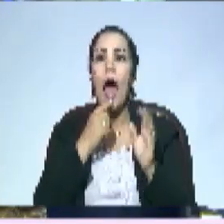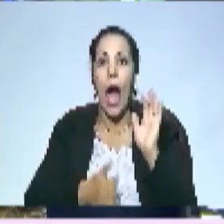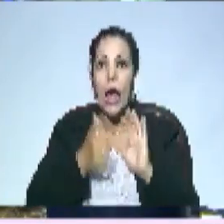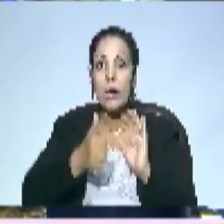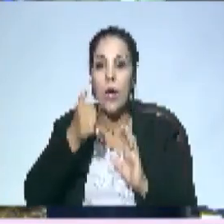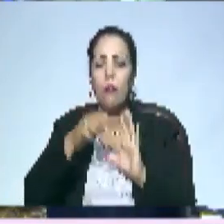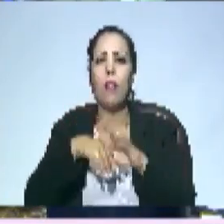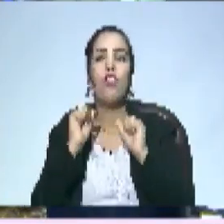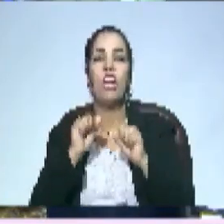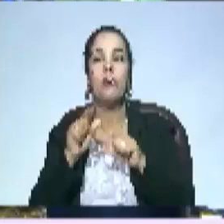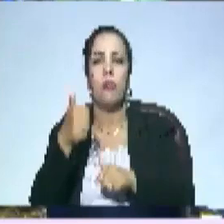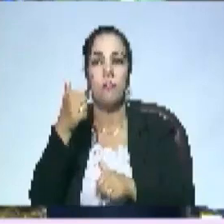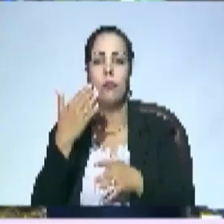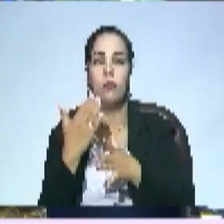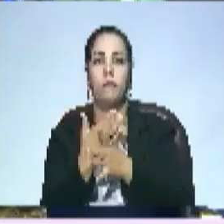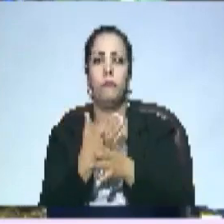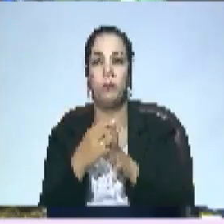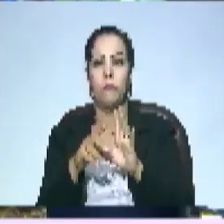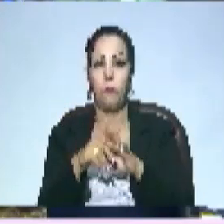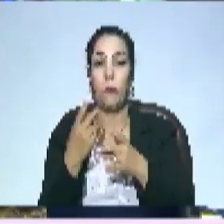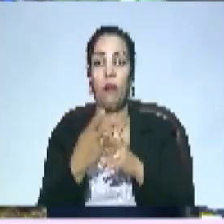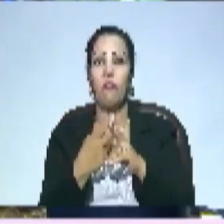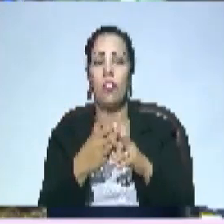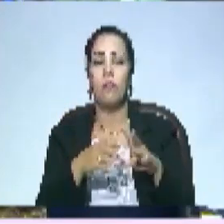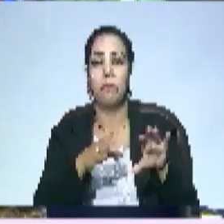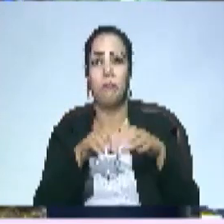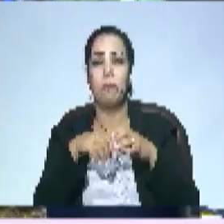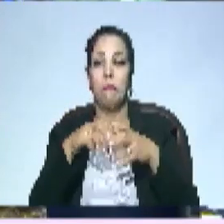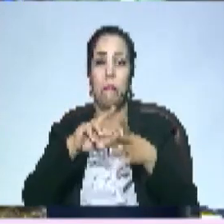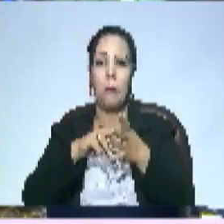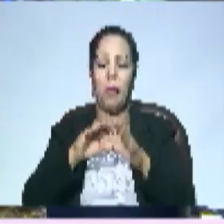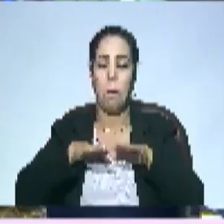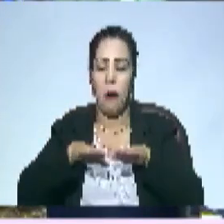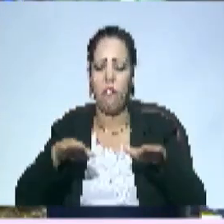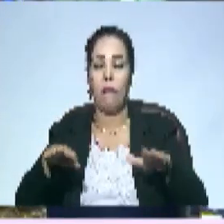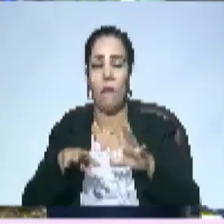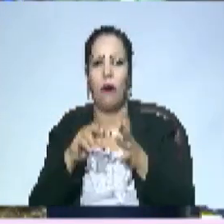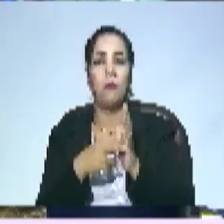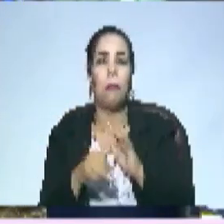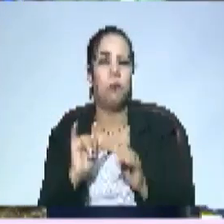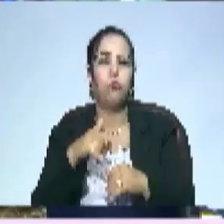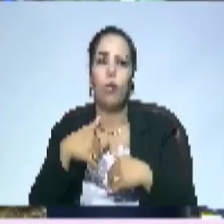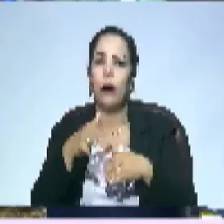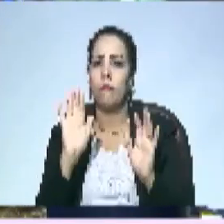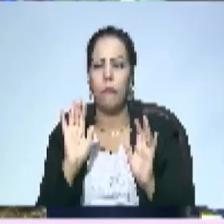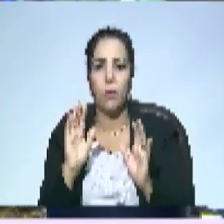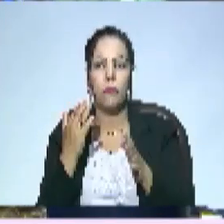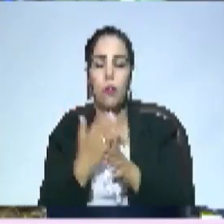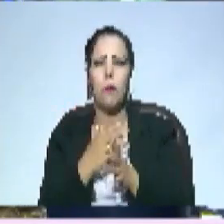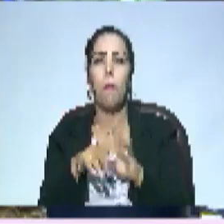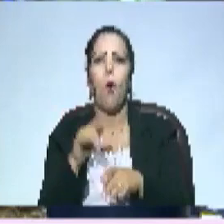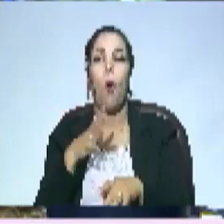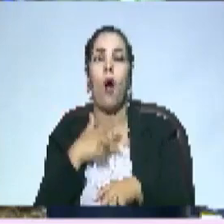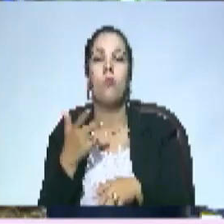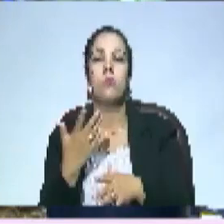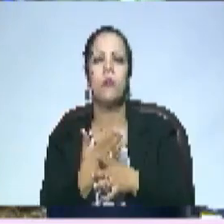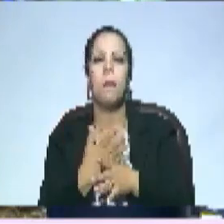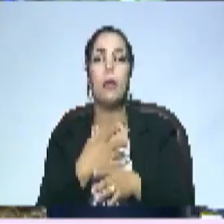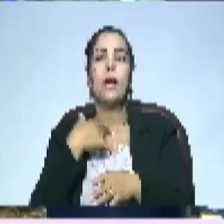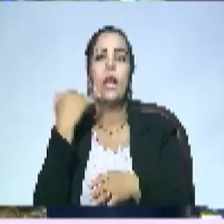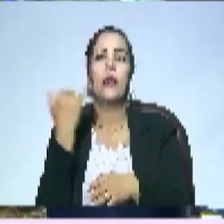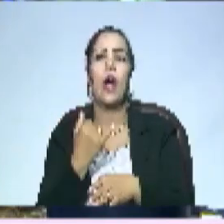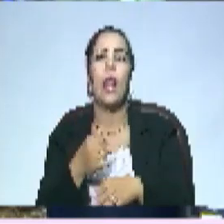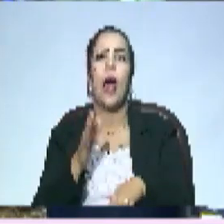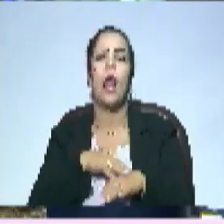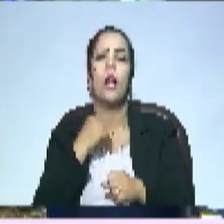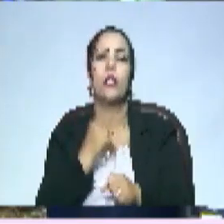المكرونة يعني. وبيطلعوه يفردوه، بتقصة طويلة عريضة ملهاش اي داعي. الداعي بتاعها ان هو بيسهل على